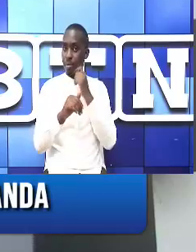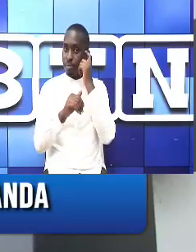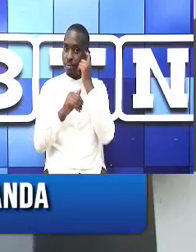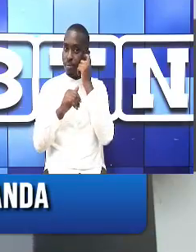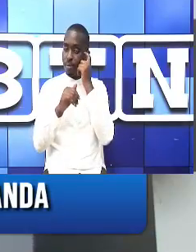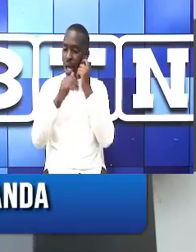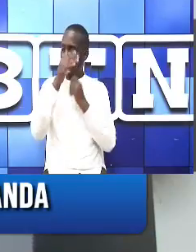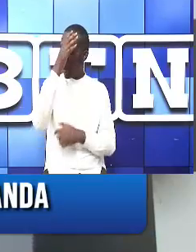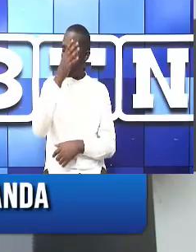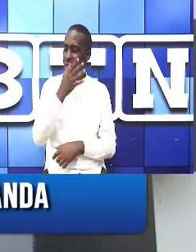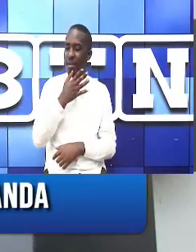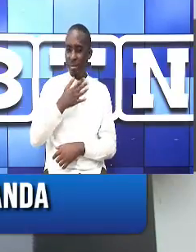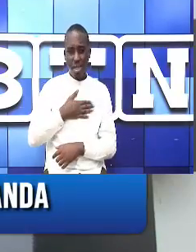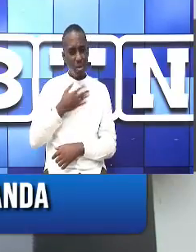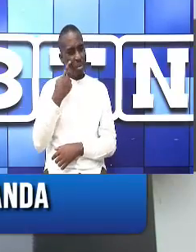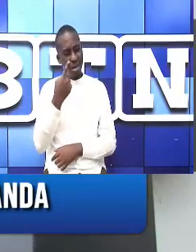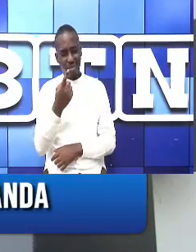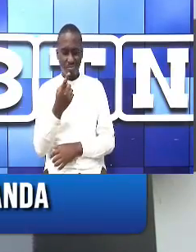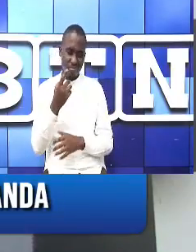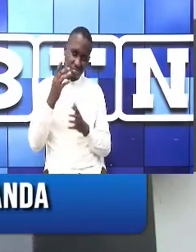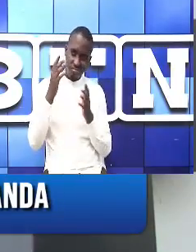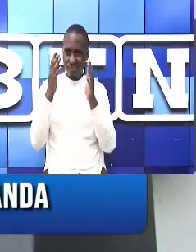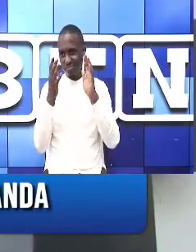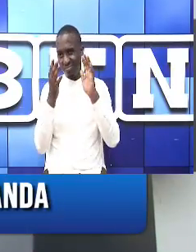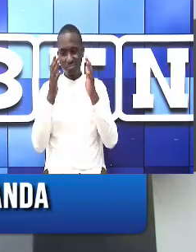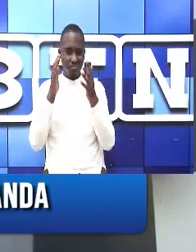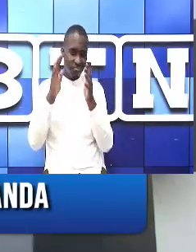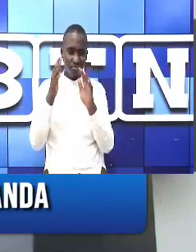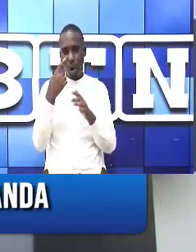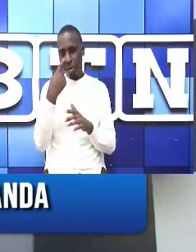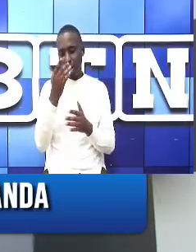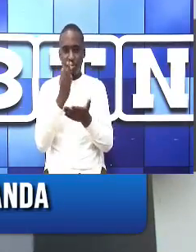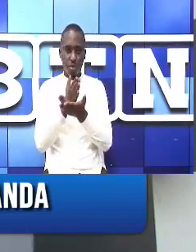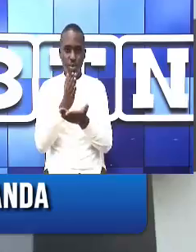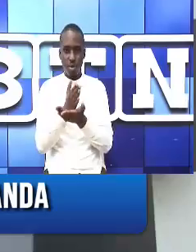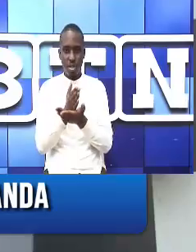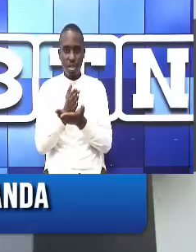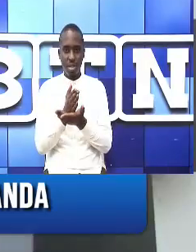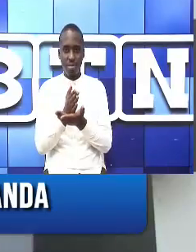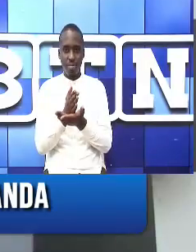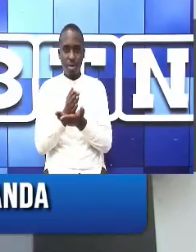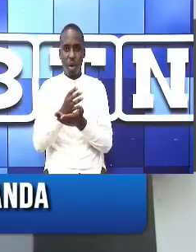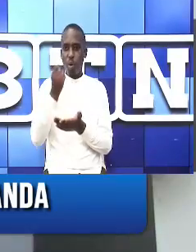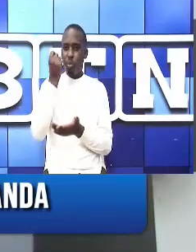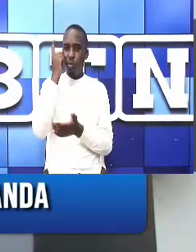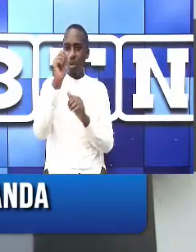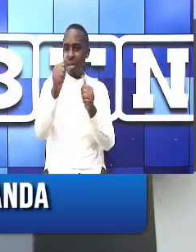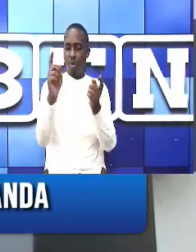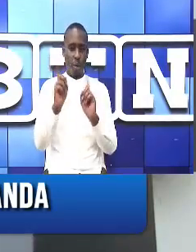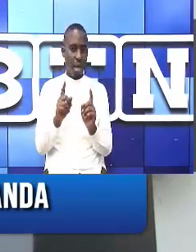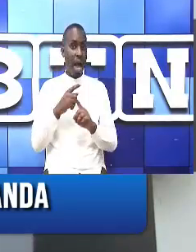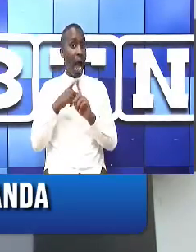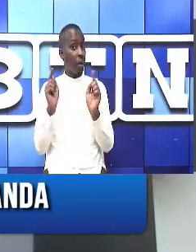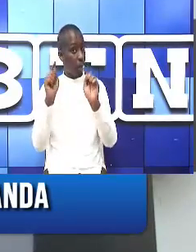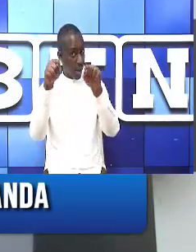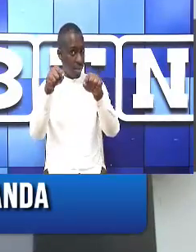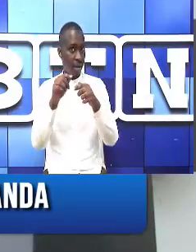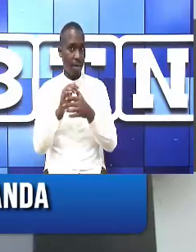banjye wabonaga ko basa nkaho batabyumva neza ariko